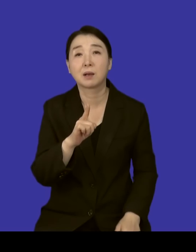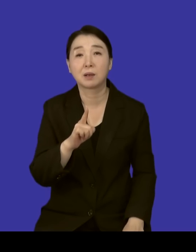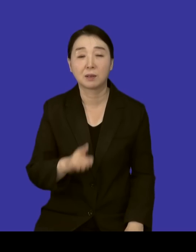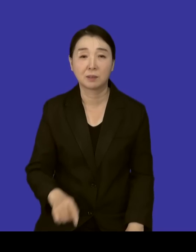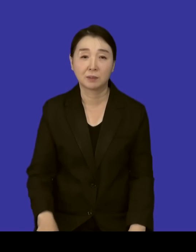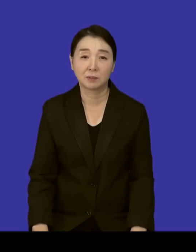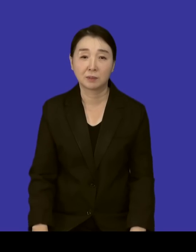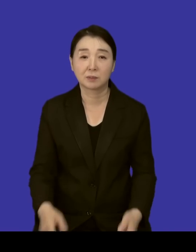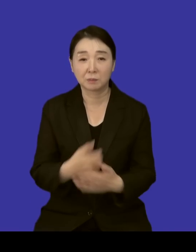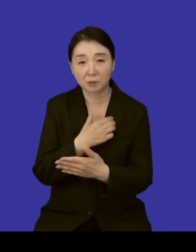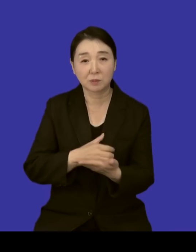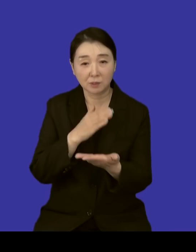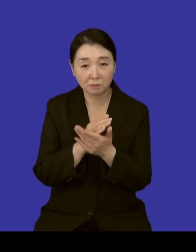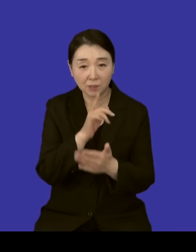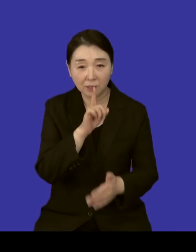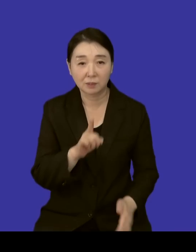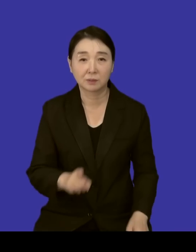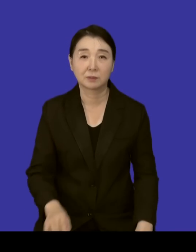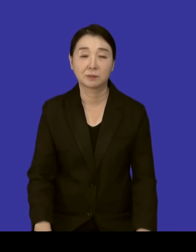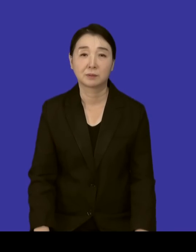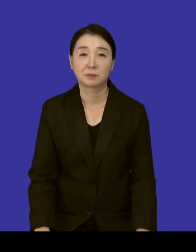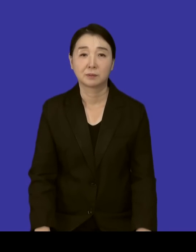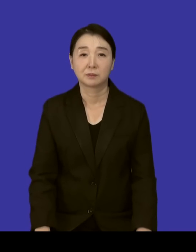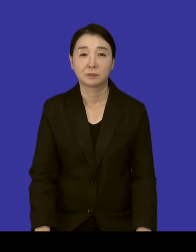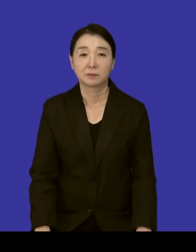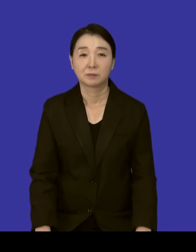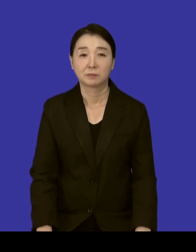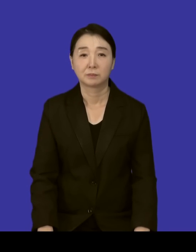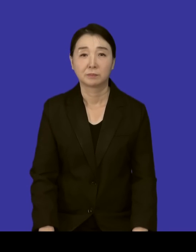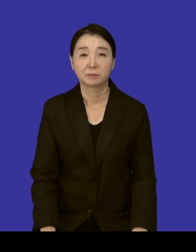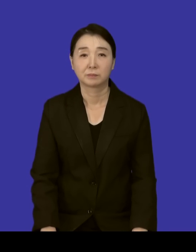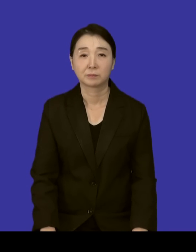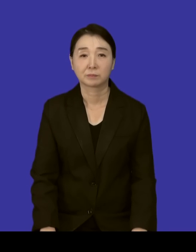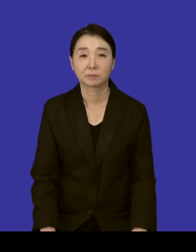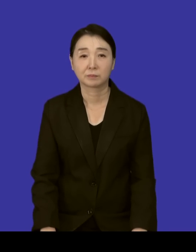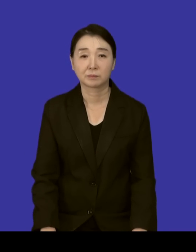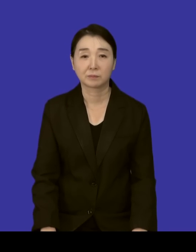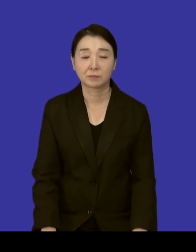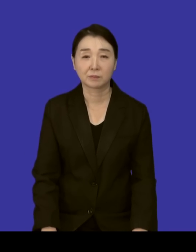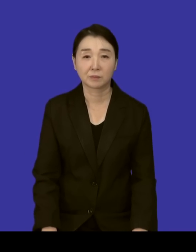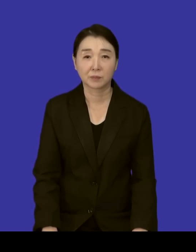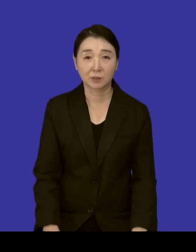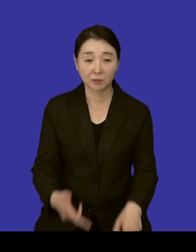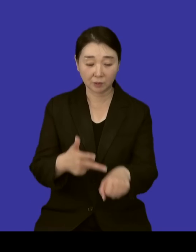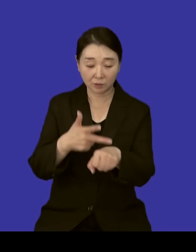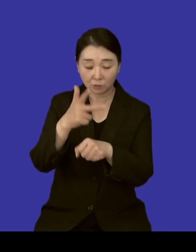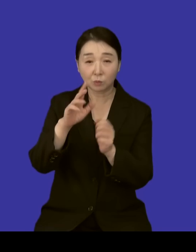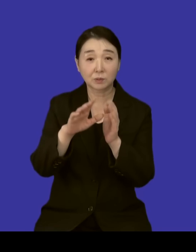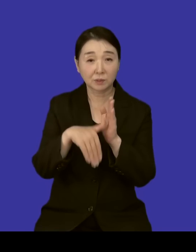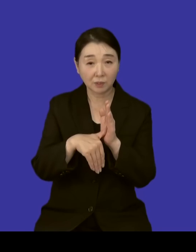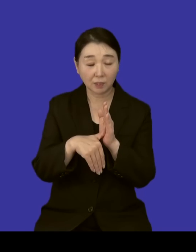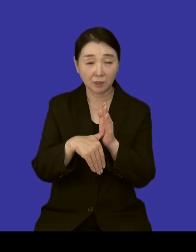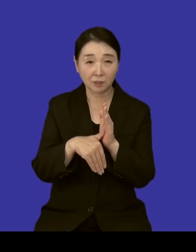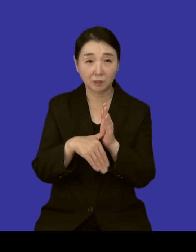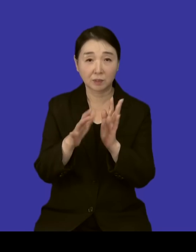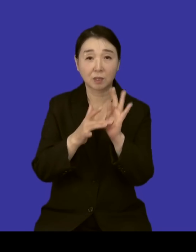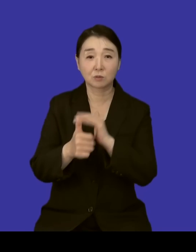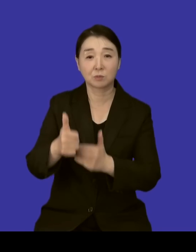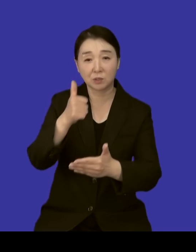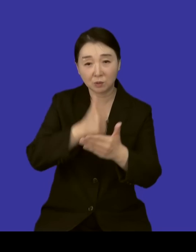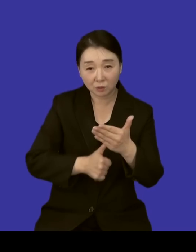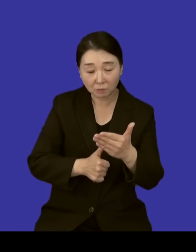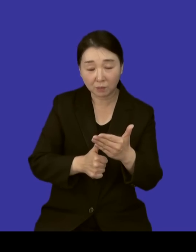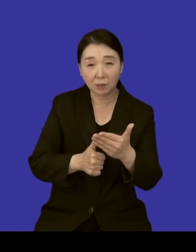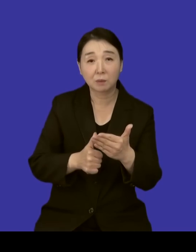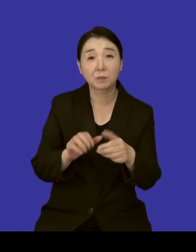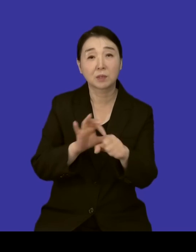그러니까 염려하지 말라고. 아이고. 그리고 그렇게 7시에 그렇게 영접하고